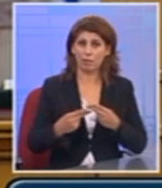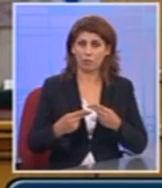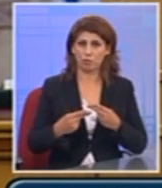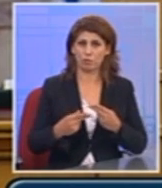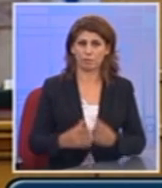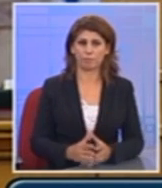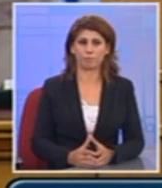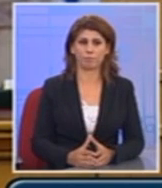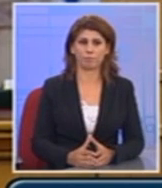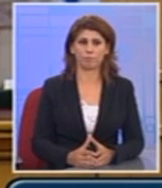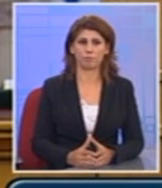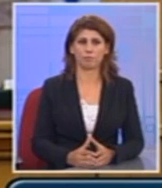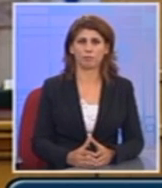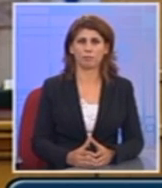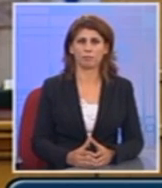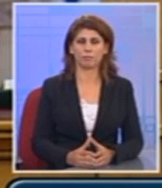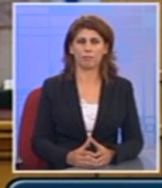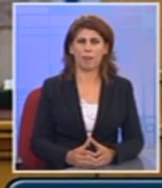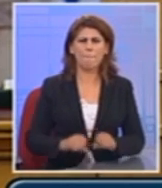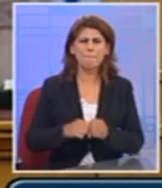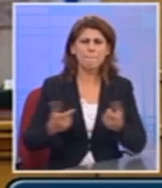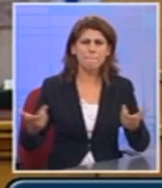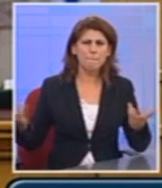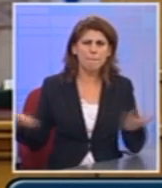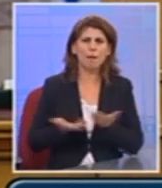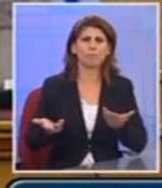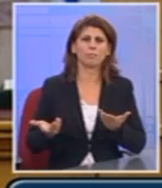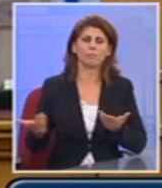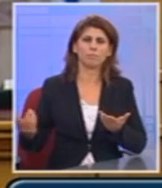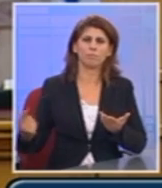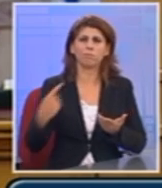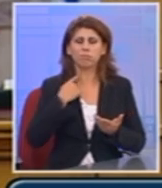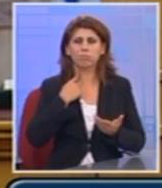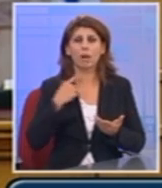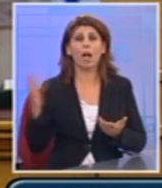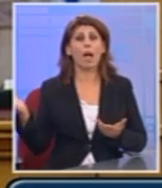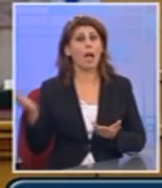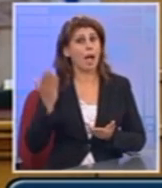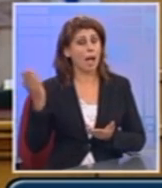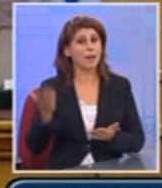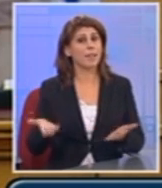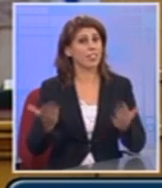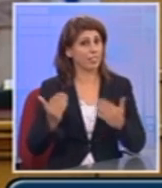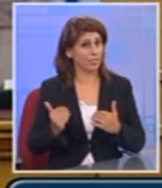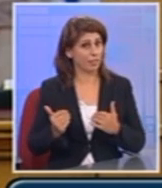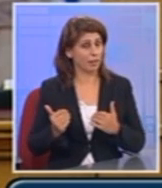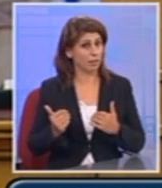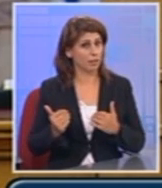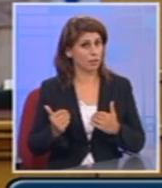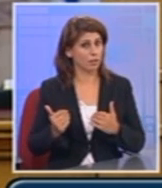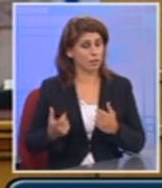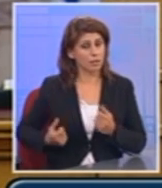αναδιάρθρωση σπάει τα πόδια της αποτυγχάνει εάν δεν